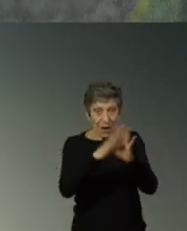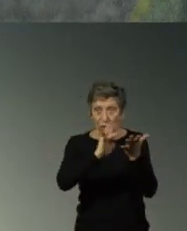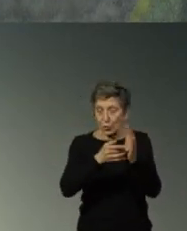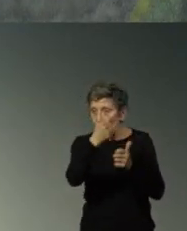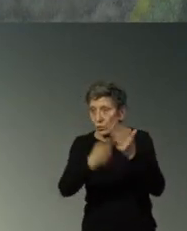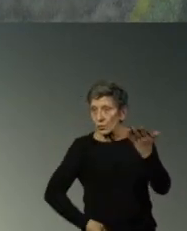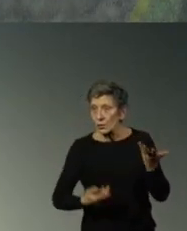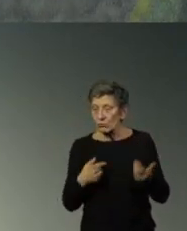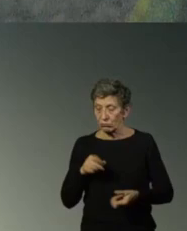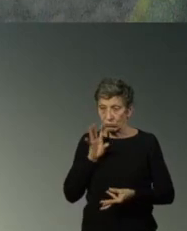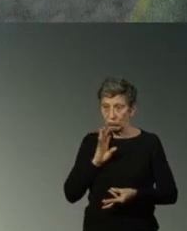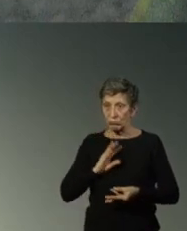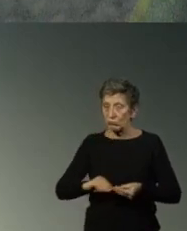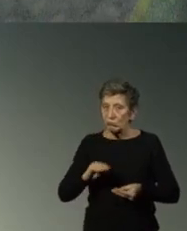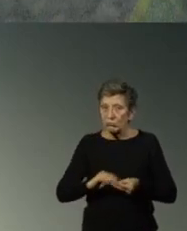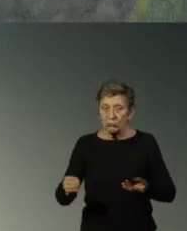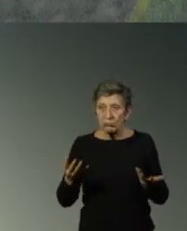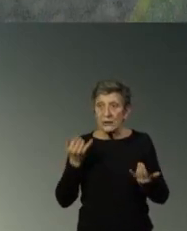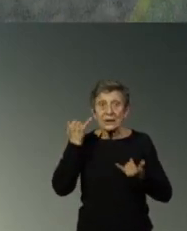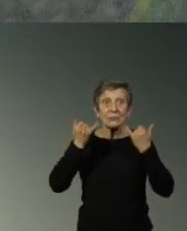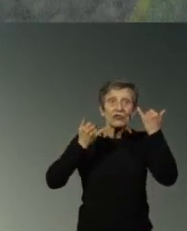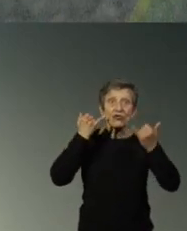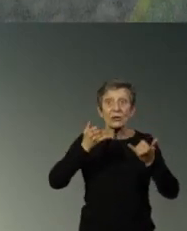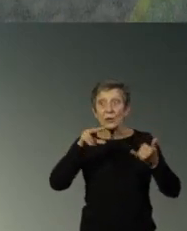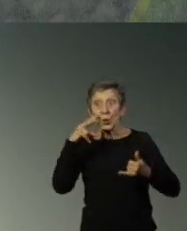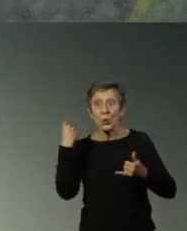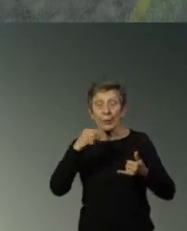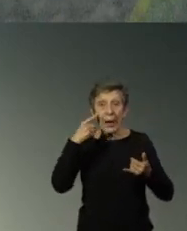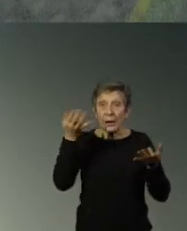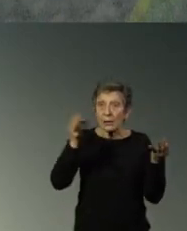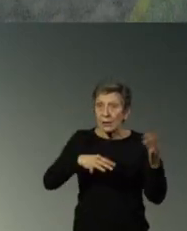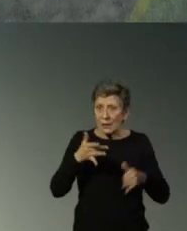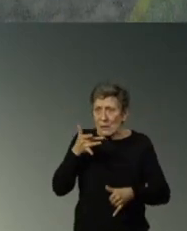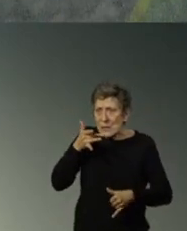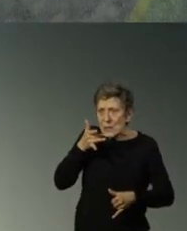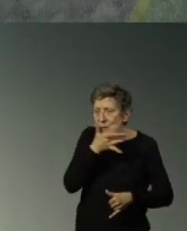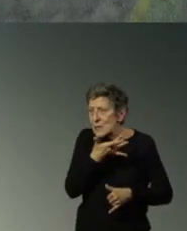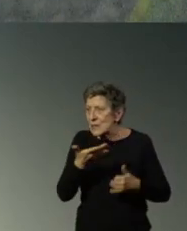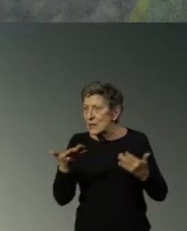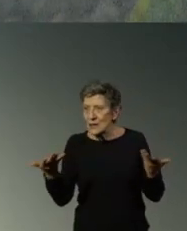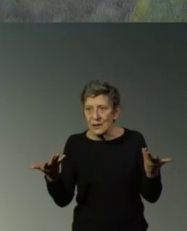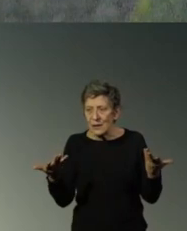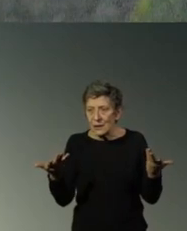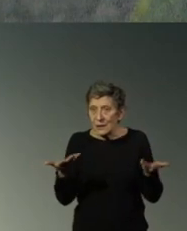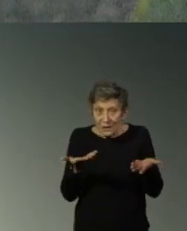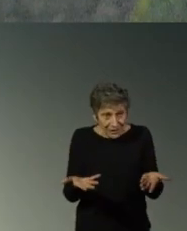demande comment l'imagination humaine, comment la cruauté peut